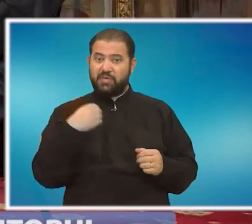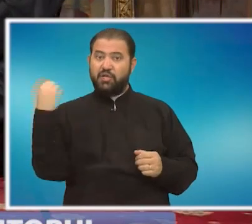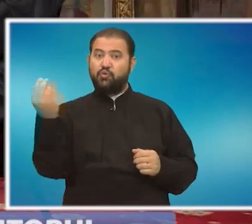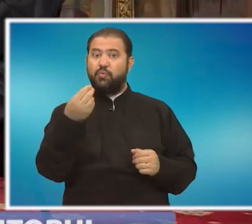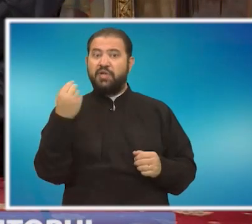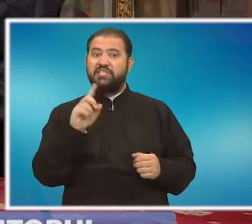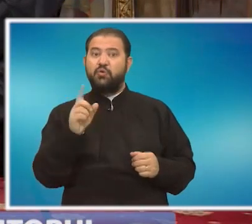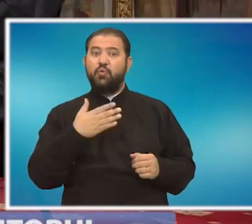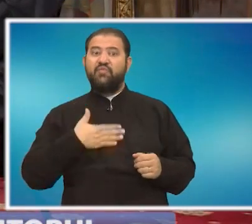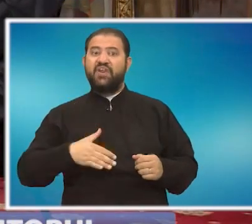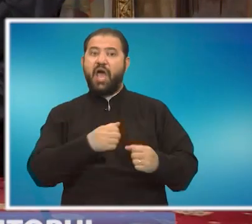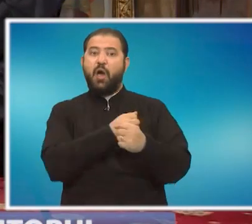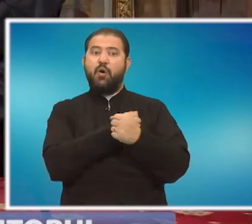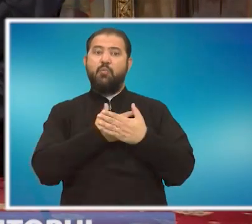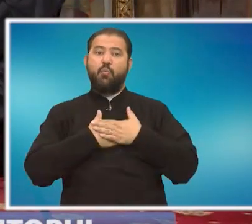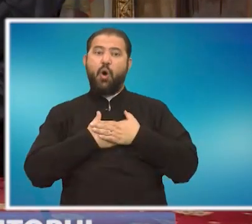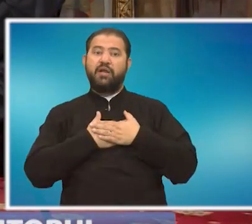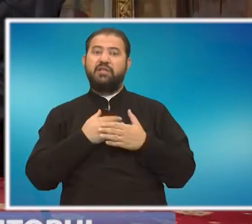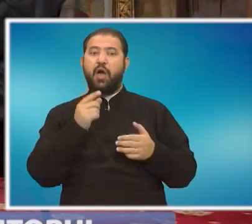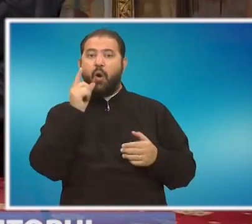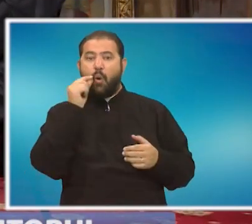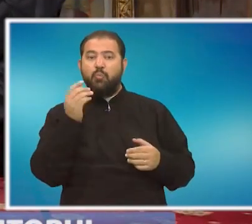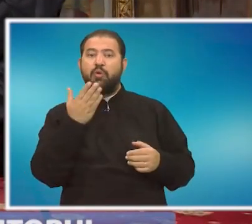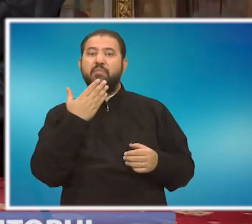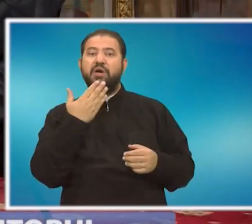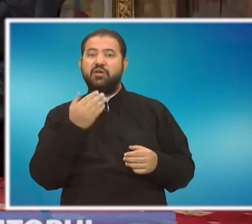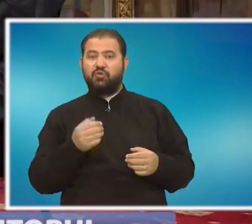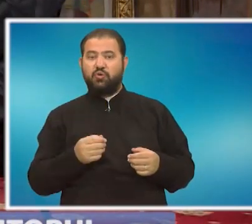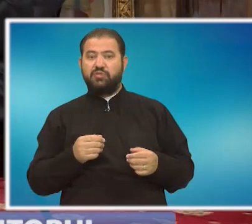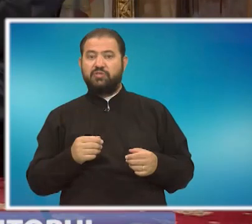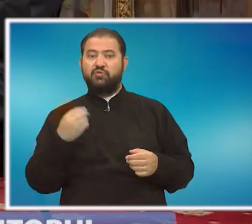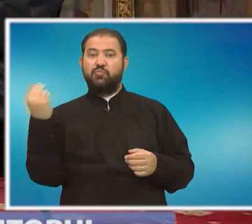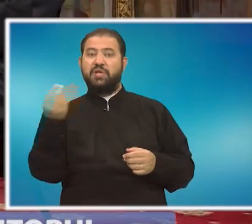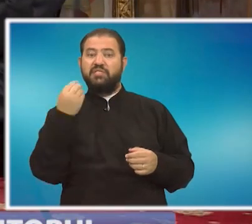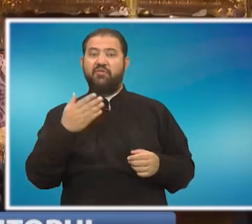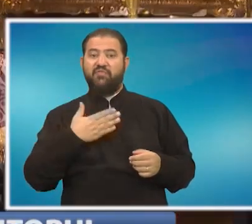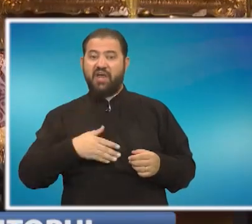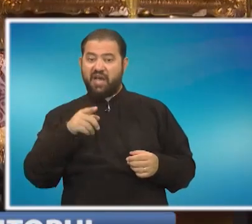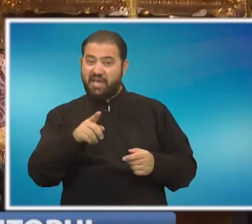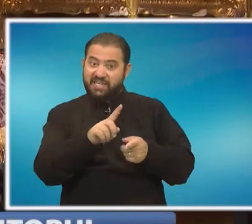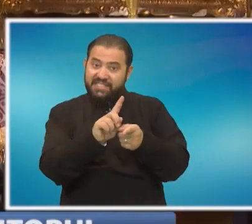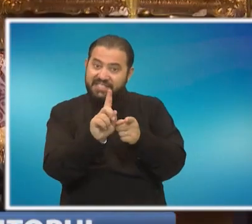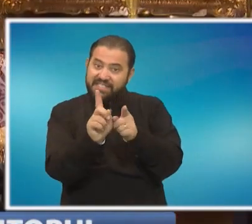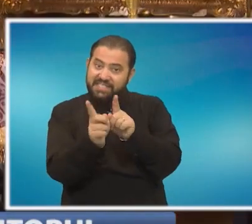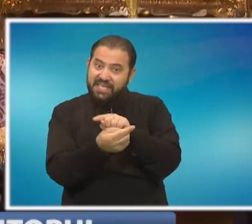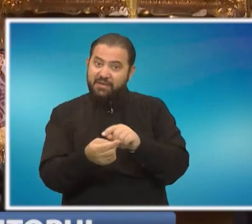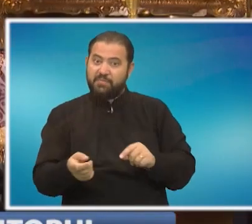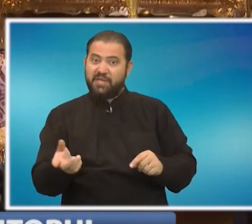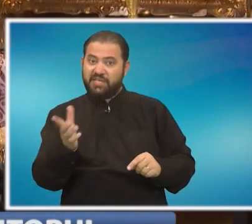plină de păcate și dusă în valul lumii înșelătoare,